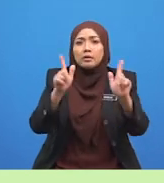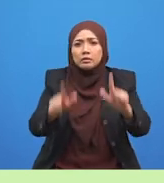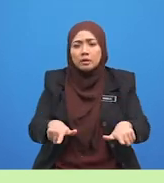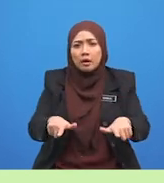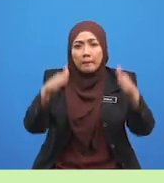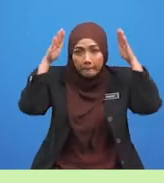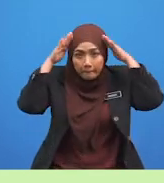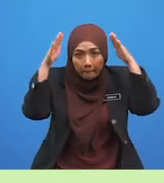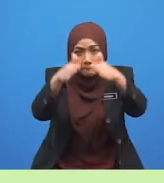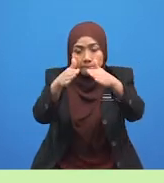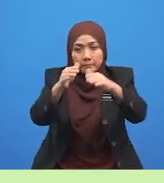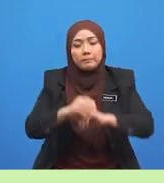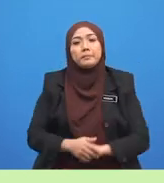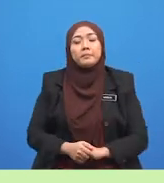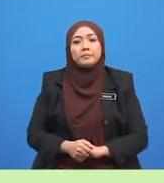Pekan Pahang.